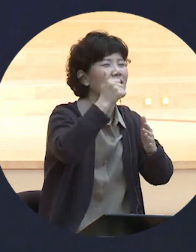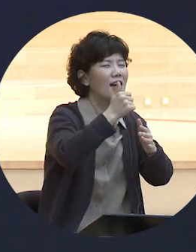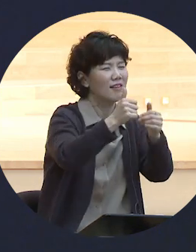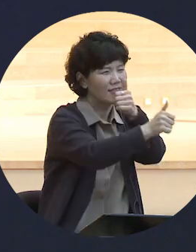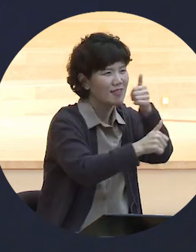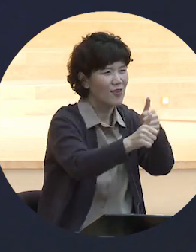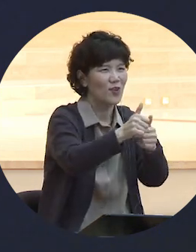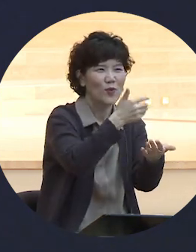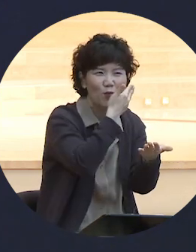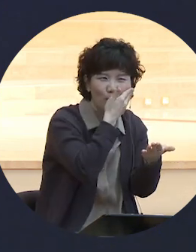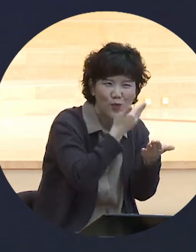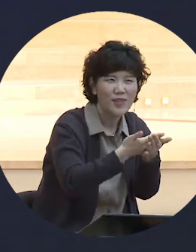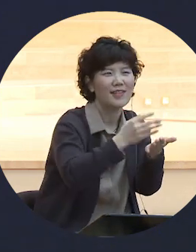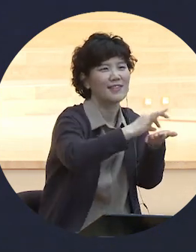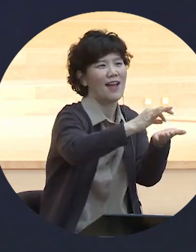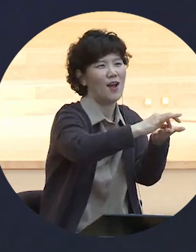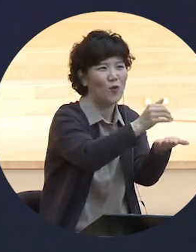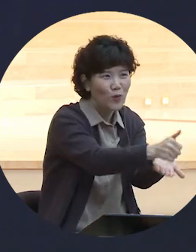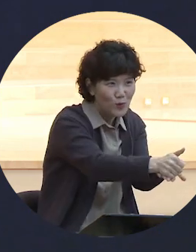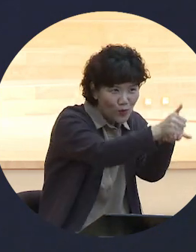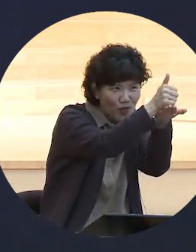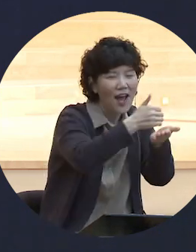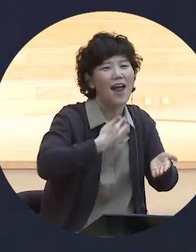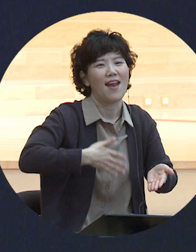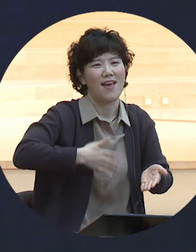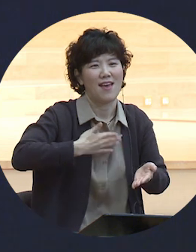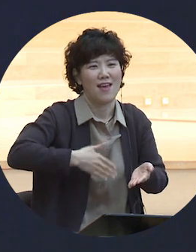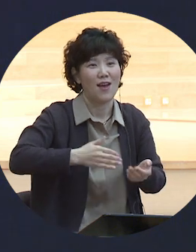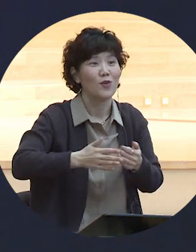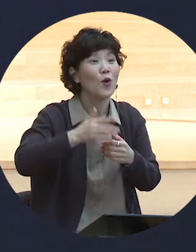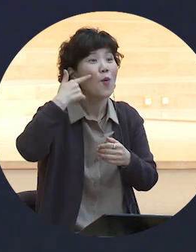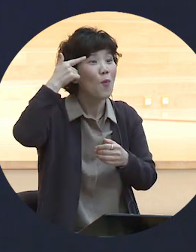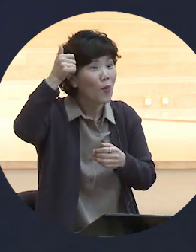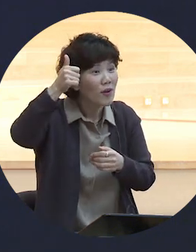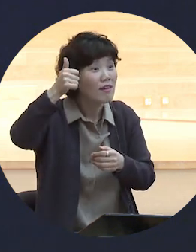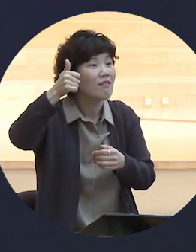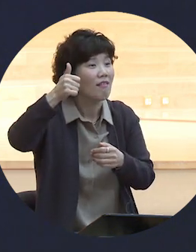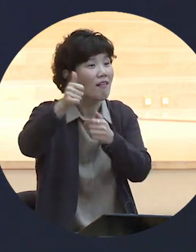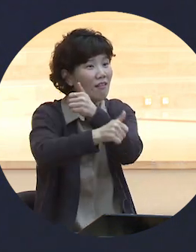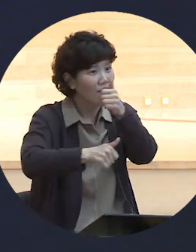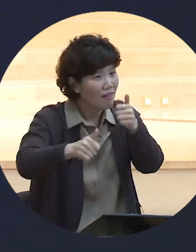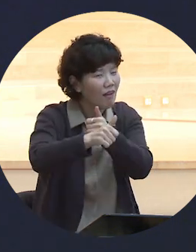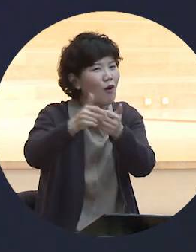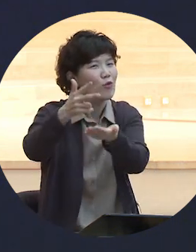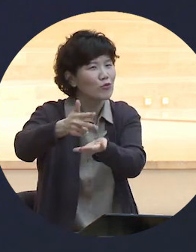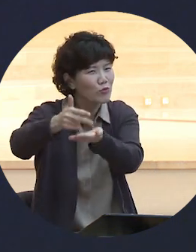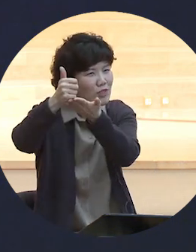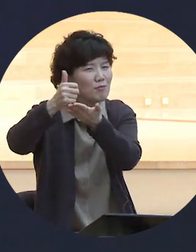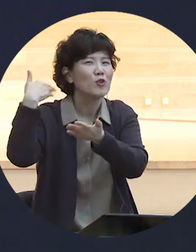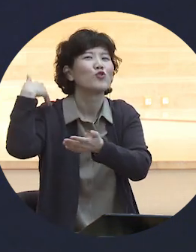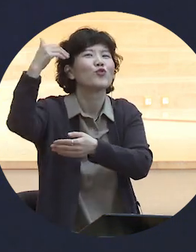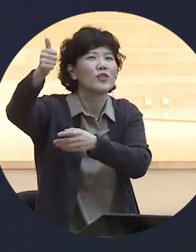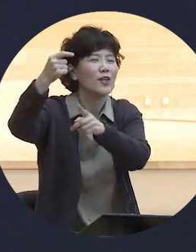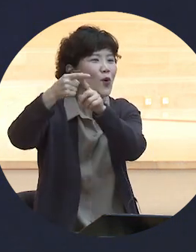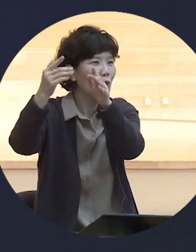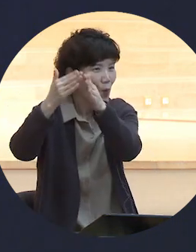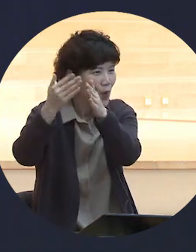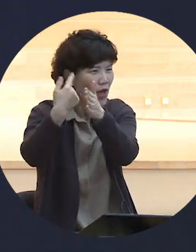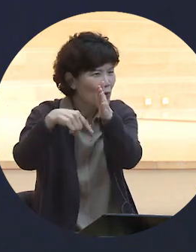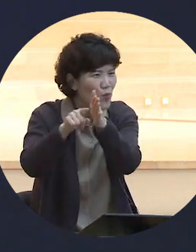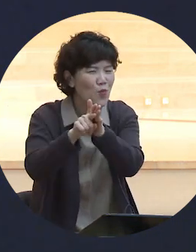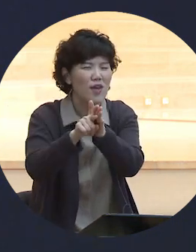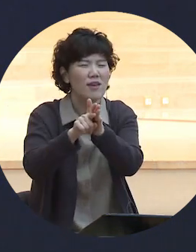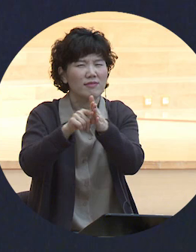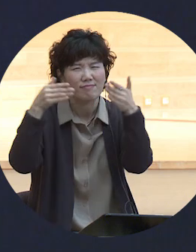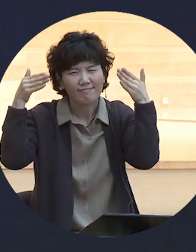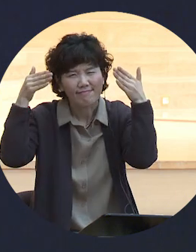여길 줄 알고 더 존중히 여길 줄 알고, 또 목회자는 또다시 주님이 주인 되시는 교회에 대해서 초미의